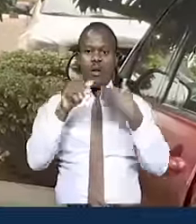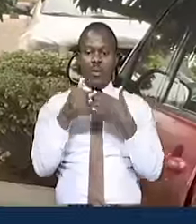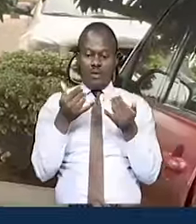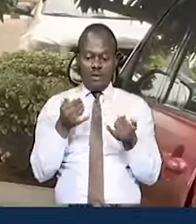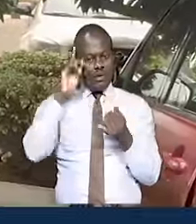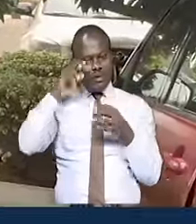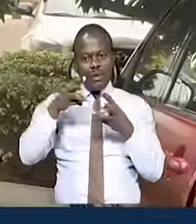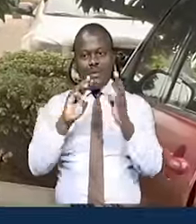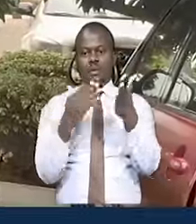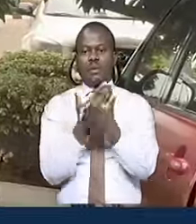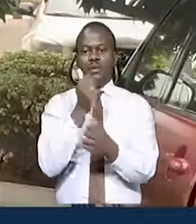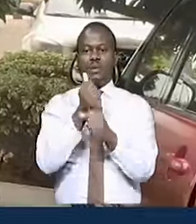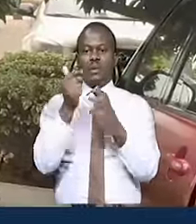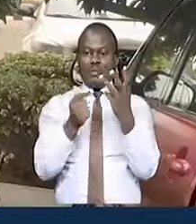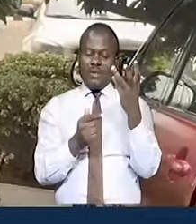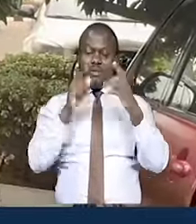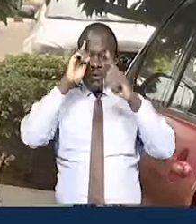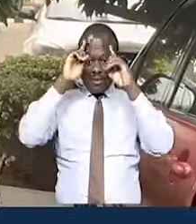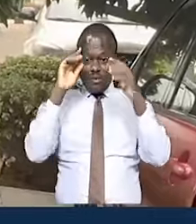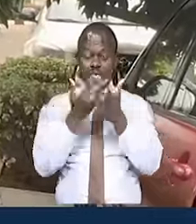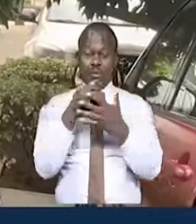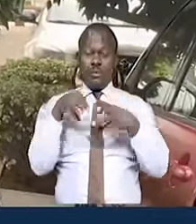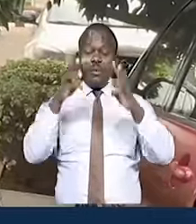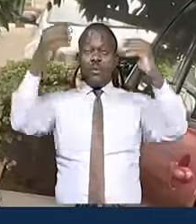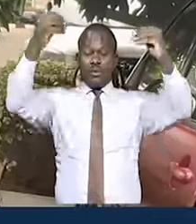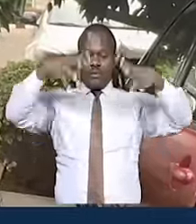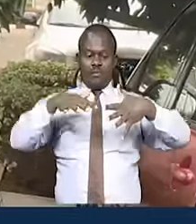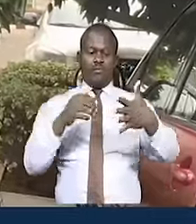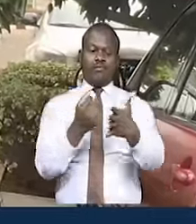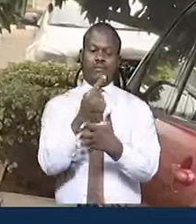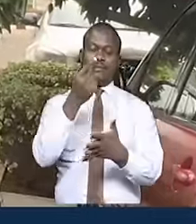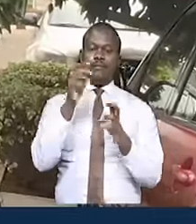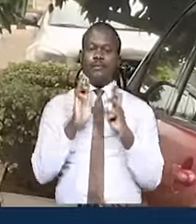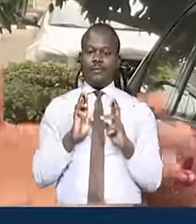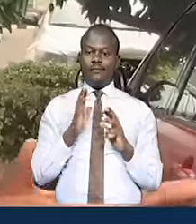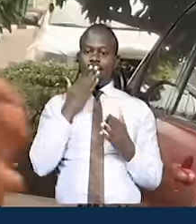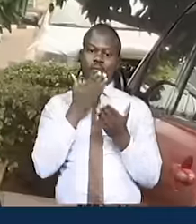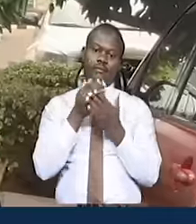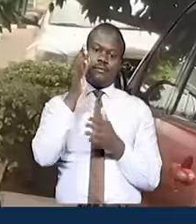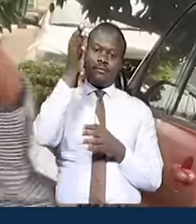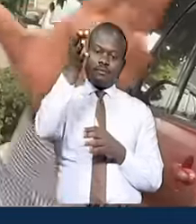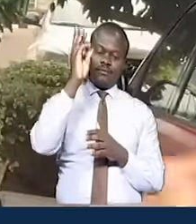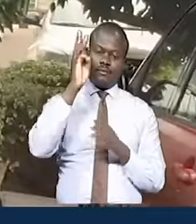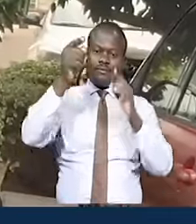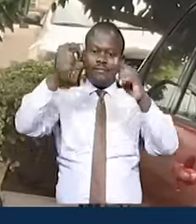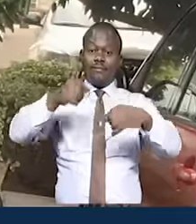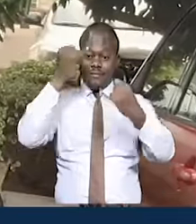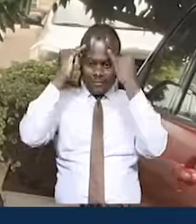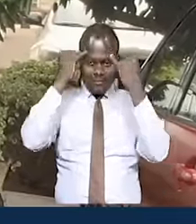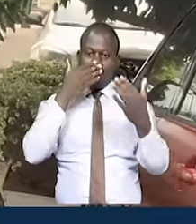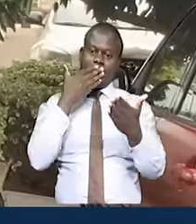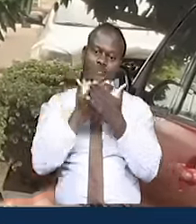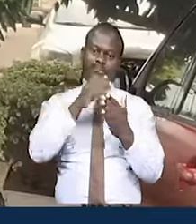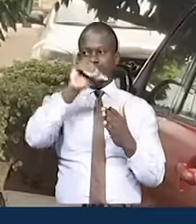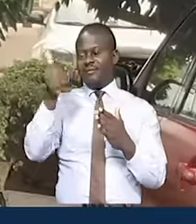uburyo bushya bwo gukora ibintu no guhanga udushya kandi mu buryo bufatika, bituma wizera neza ko ejo hazaba hari ndetse n'ibitekerezo bisa